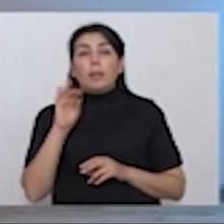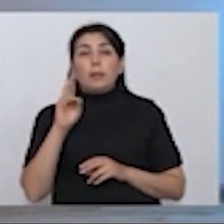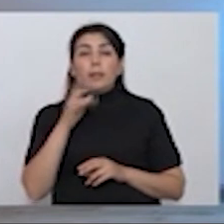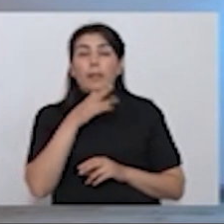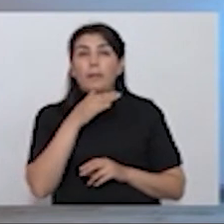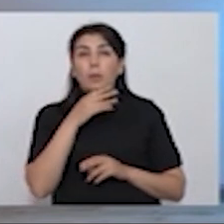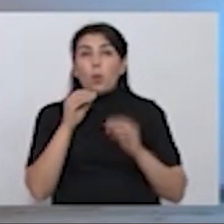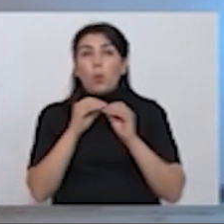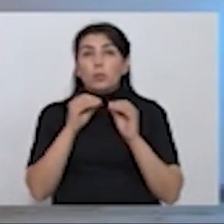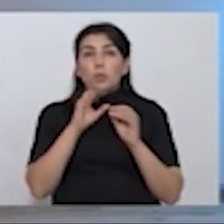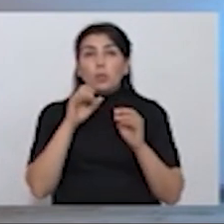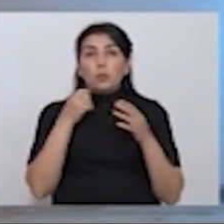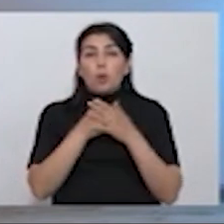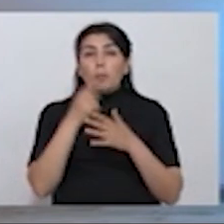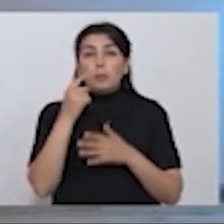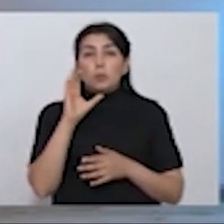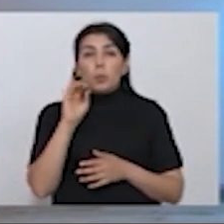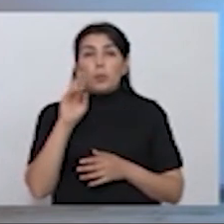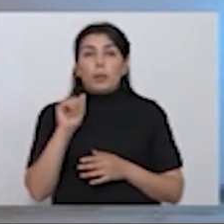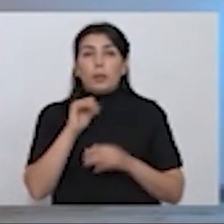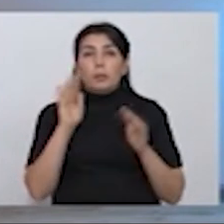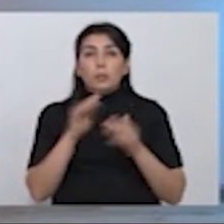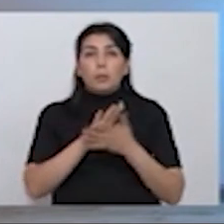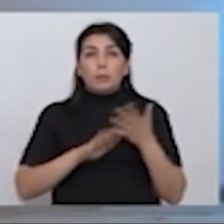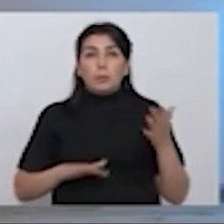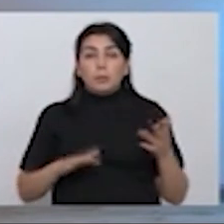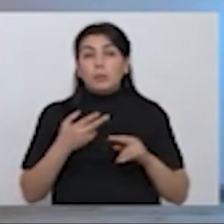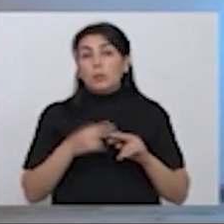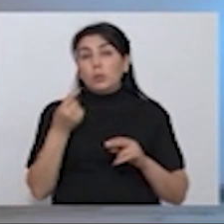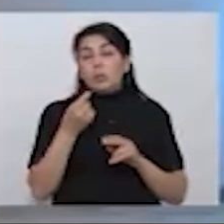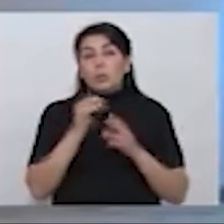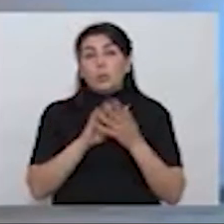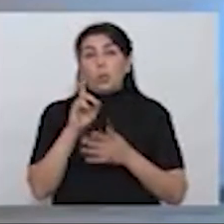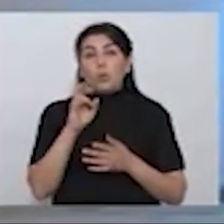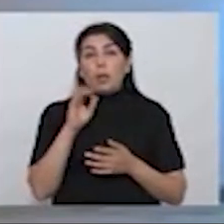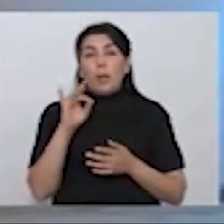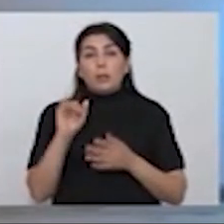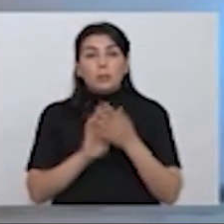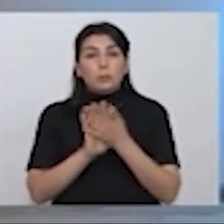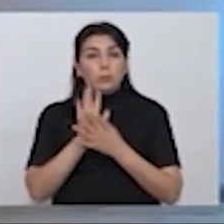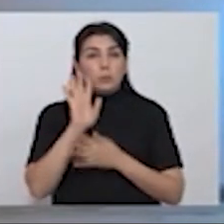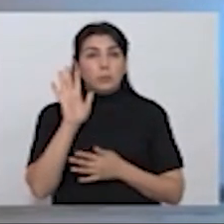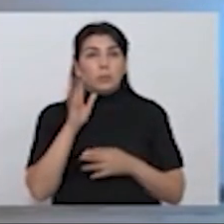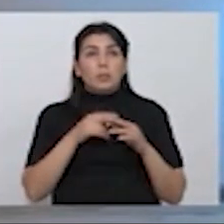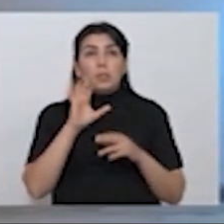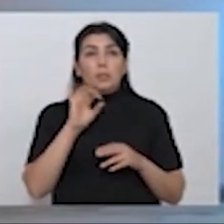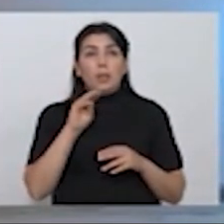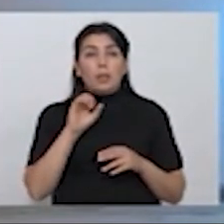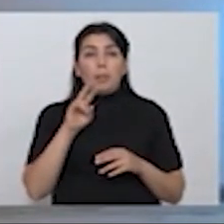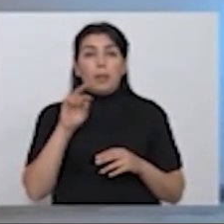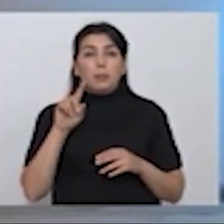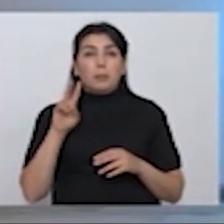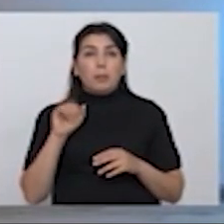U 10 soatdan 1 sutkagacha davom etadi. Bunda hujayra o'sadi, sitoplazmada oqsil,